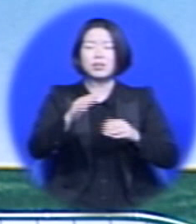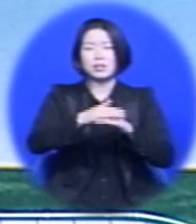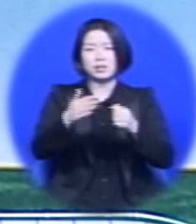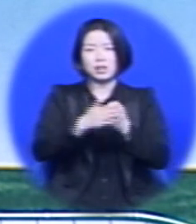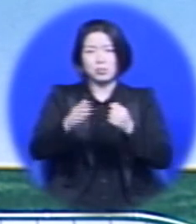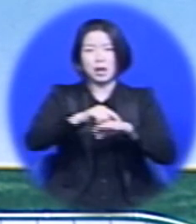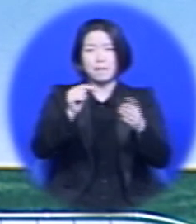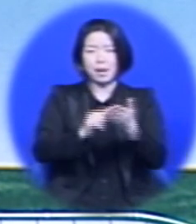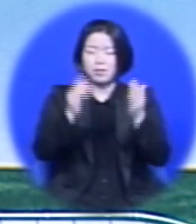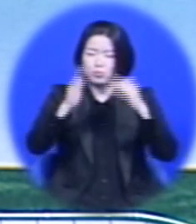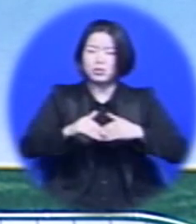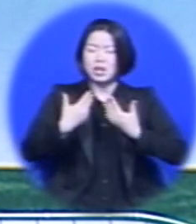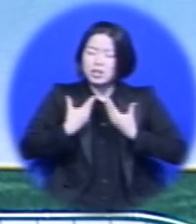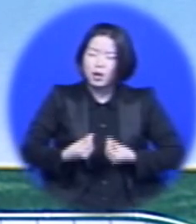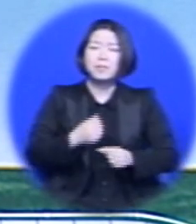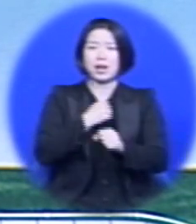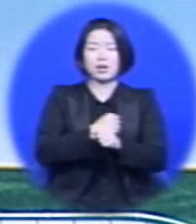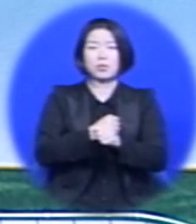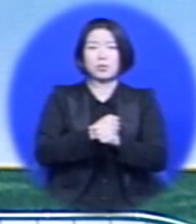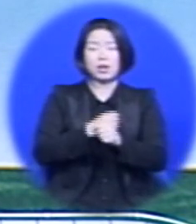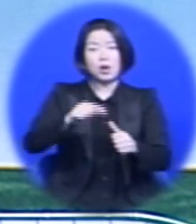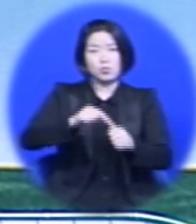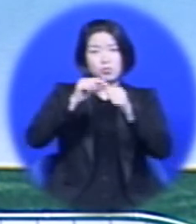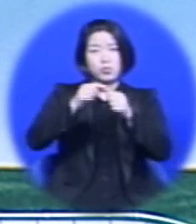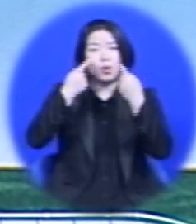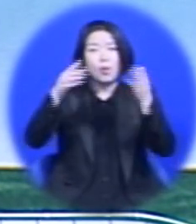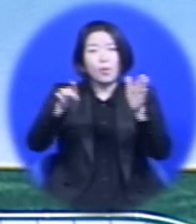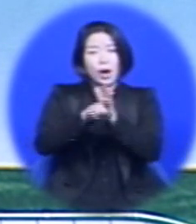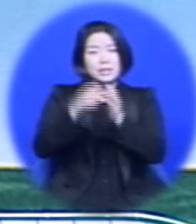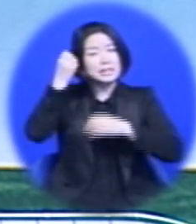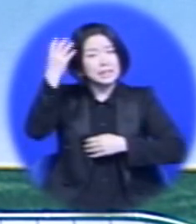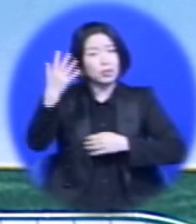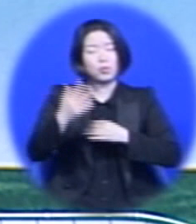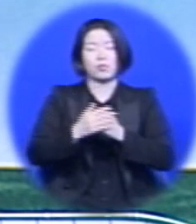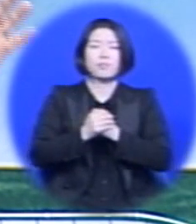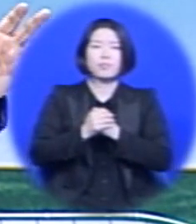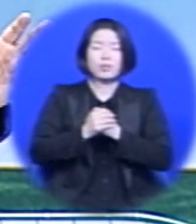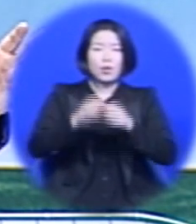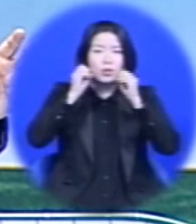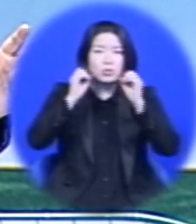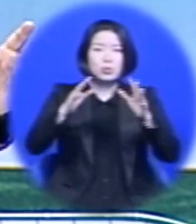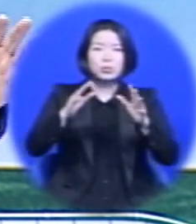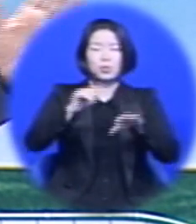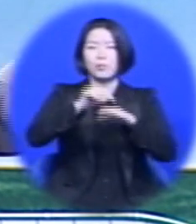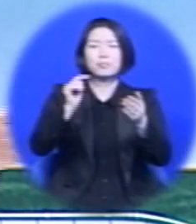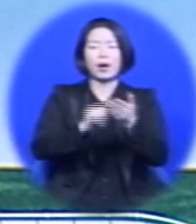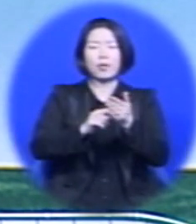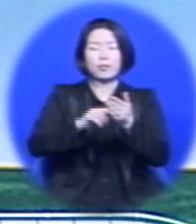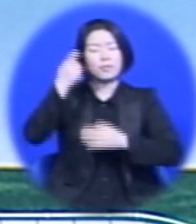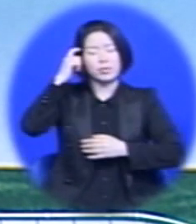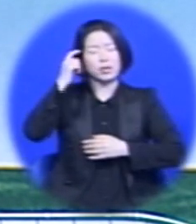무너지고 절망하고 그리고 구원의 확신도 잃어버리고 전도할 수 한다는 걸